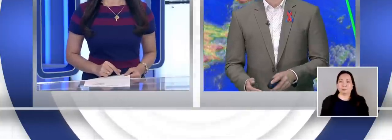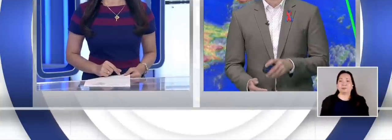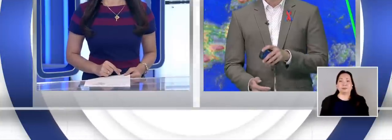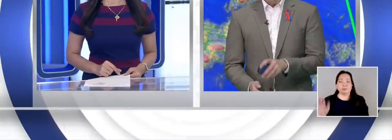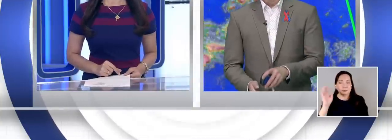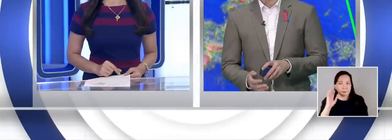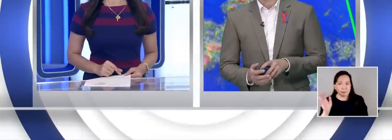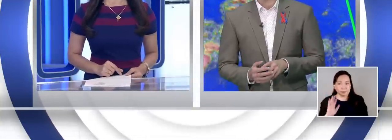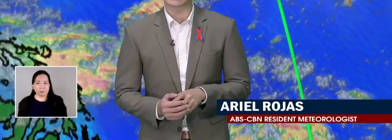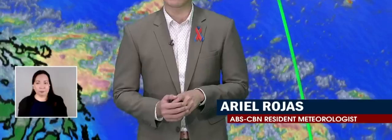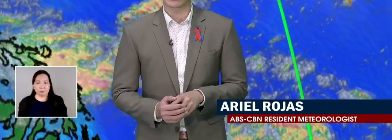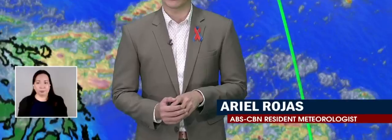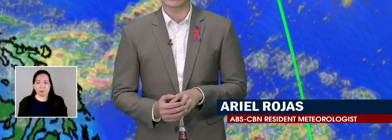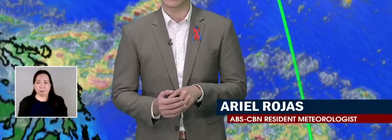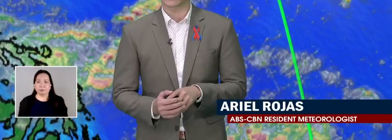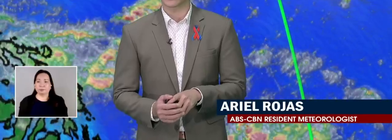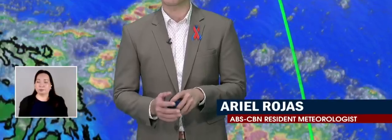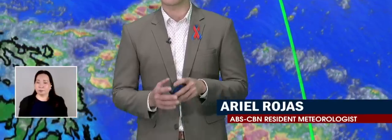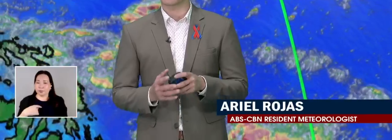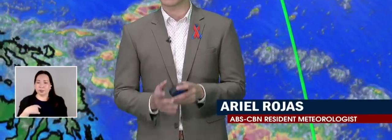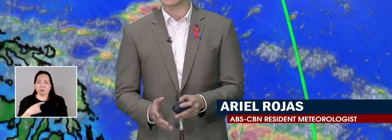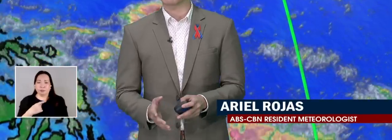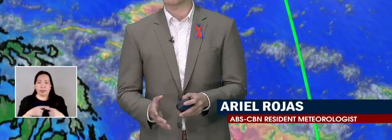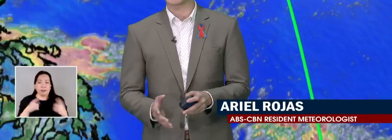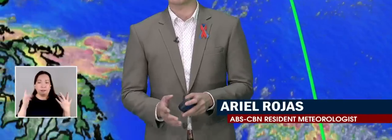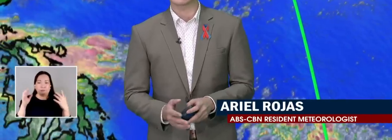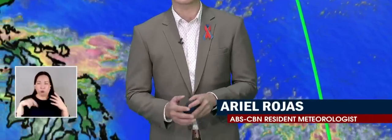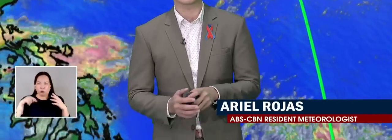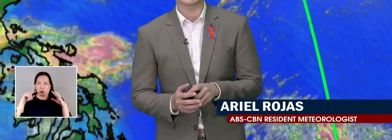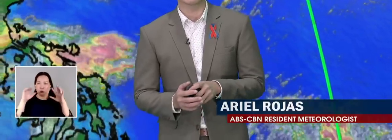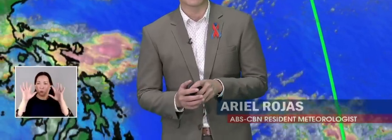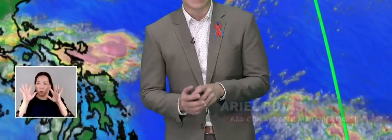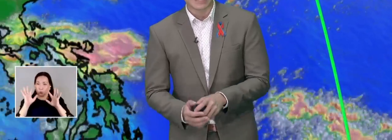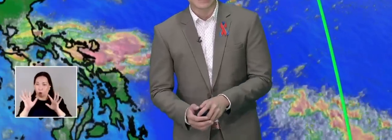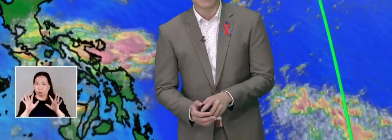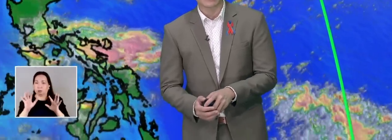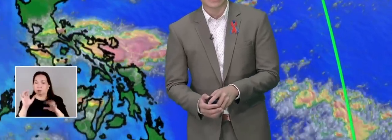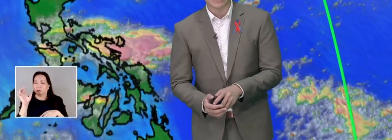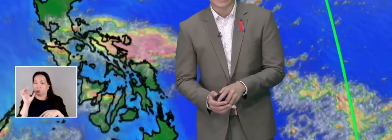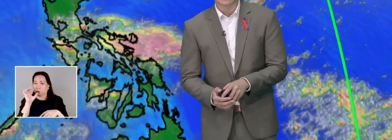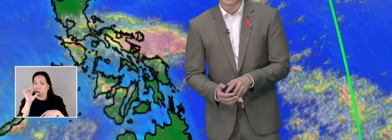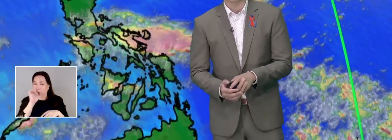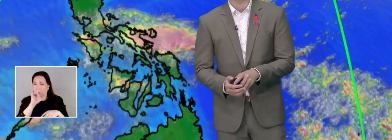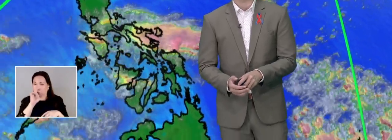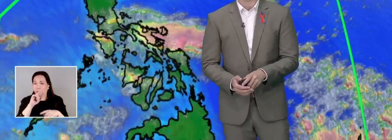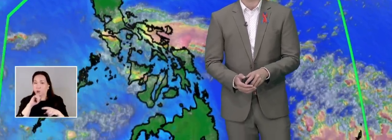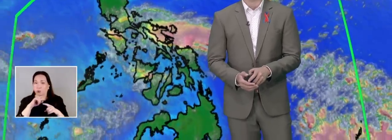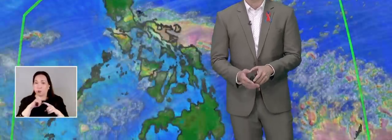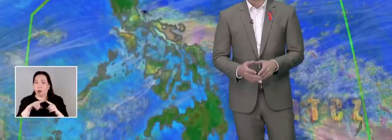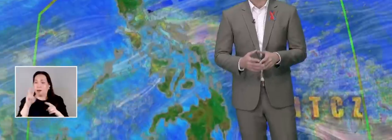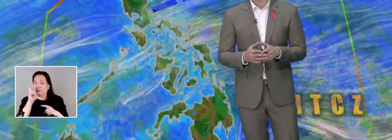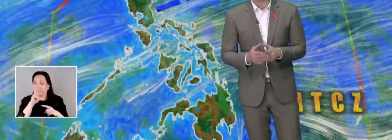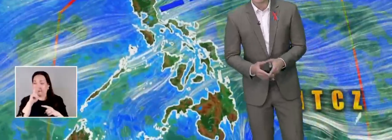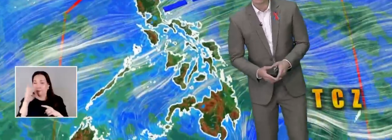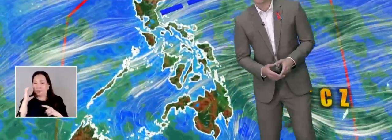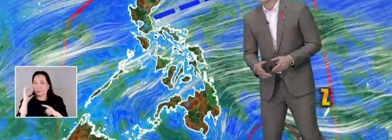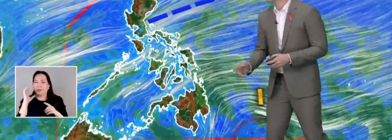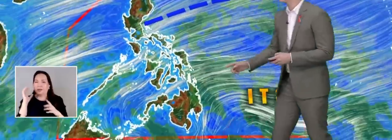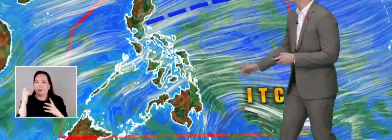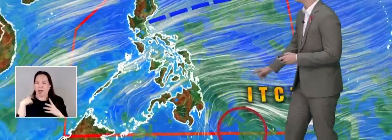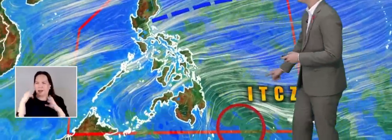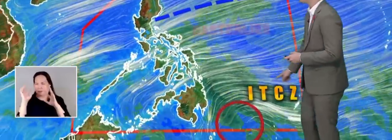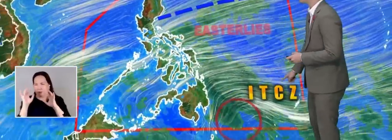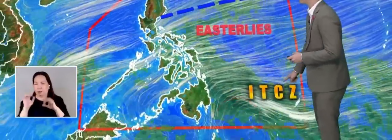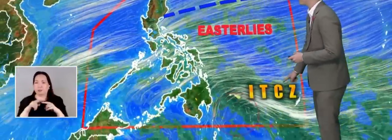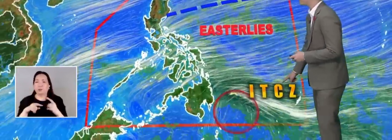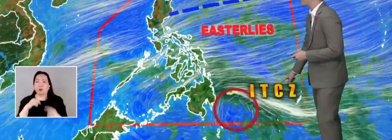magpapatuloy pa bukas ang mainit na panahon sa Luzon pero magiging maulan naman sa malaking bahagi ng Visayas at Mindanao. At bukas po,